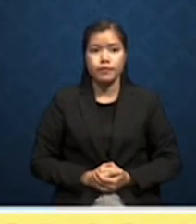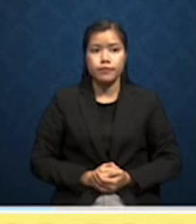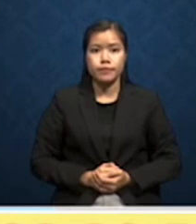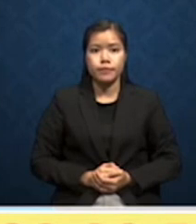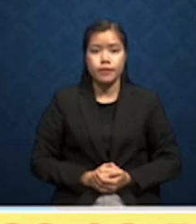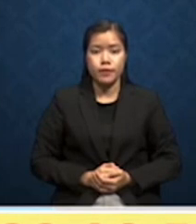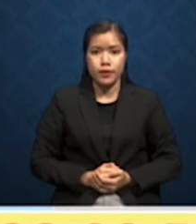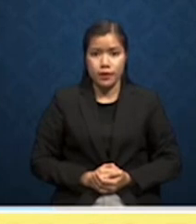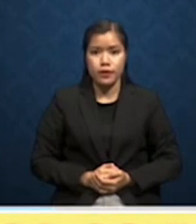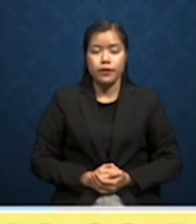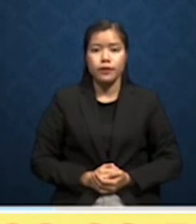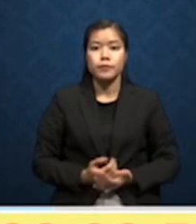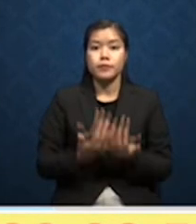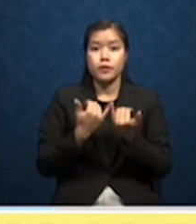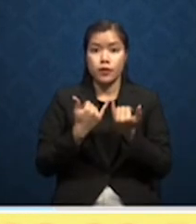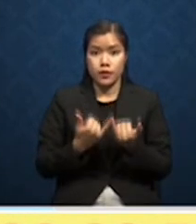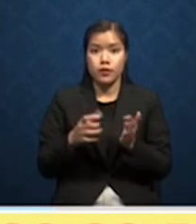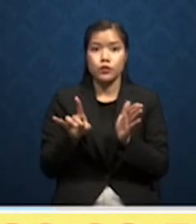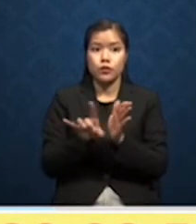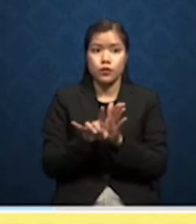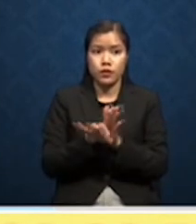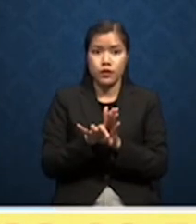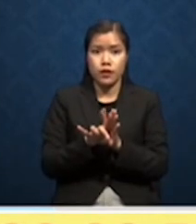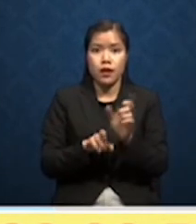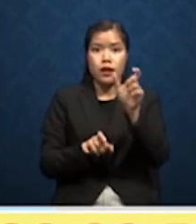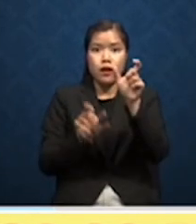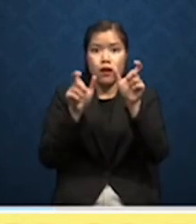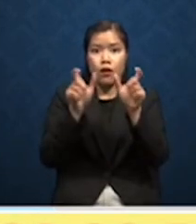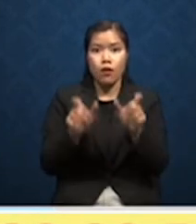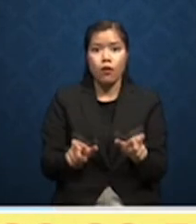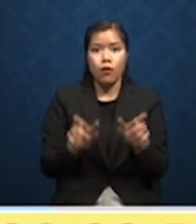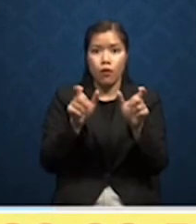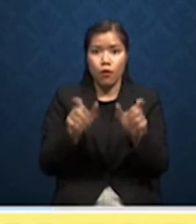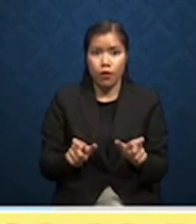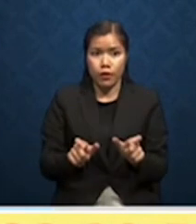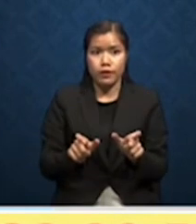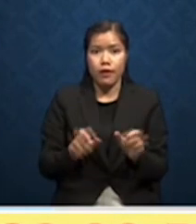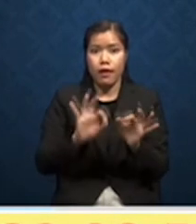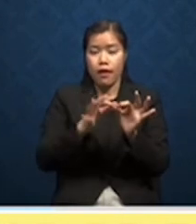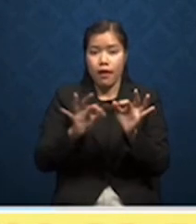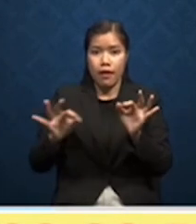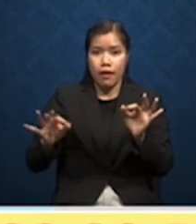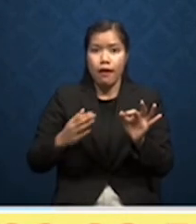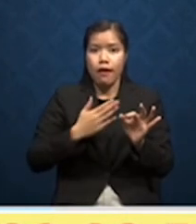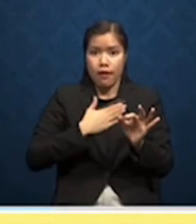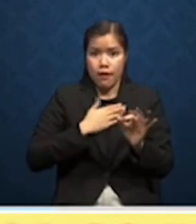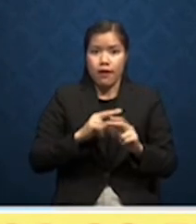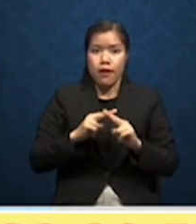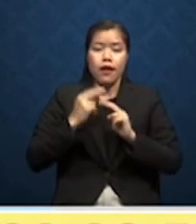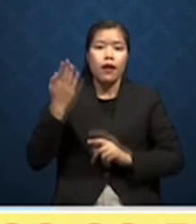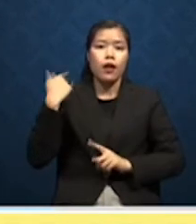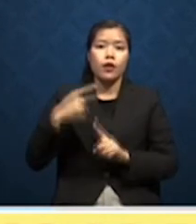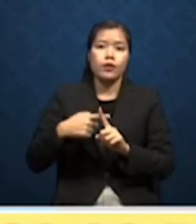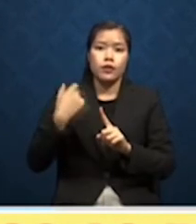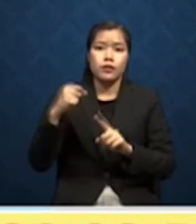ท้ายที่สุดนี้ดิฉันขอมอบบทกลอนบทหนึ่งที่แต่งด้วยตัวเองตั้งแต่วันที่1ตุลาเป็นต้นมา